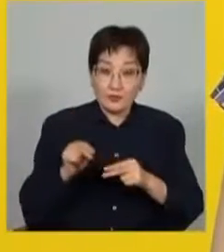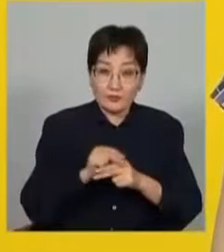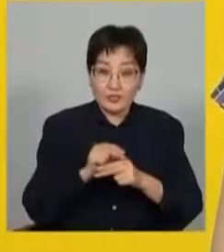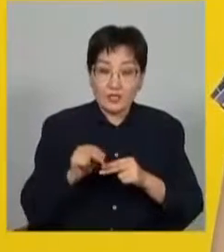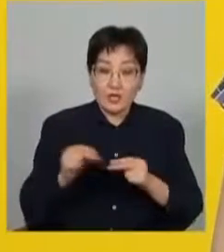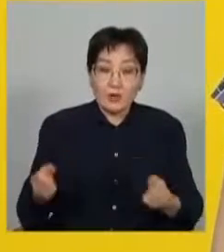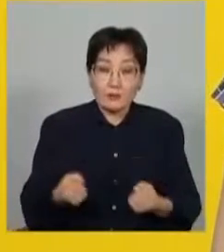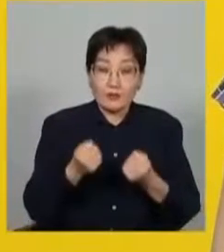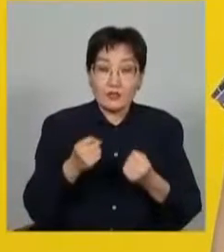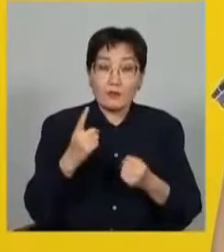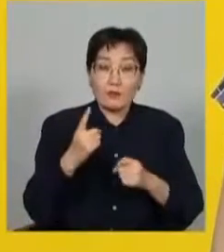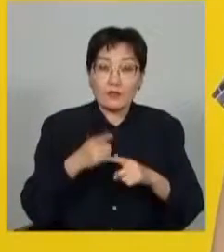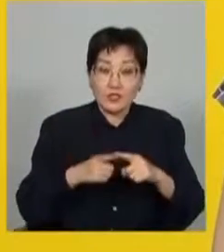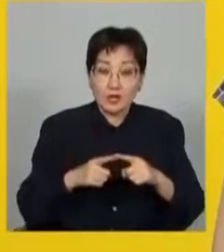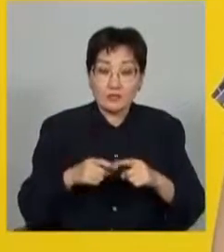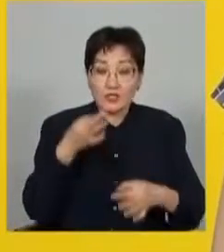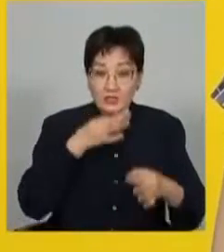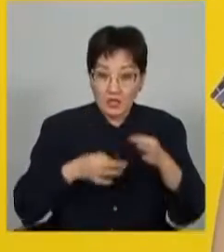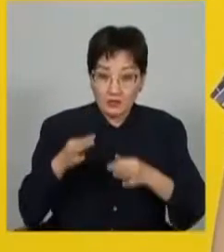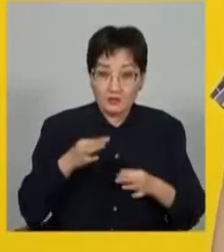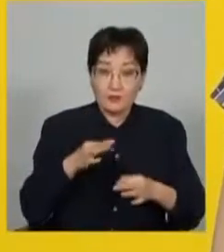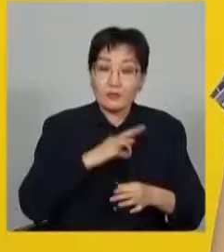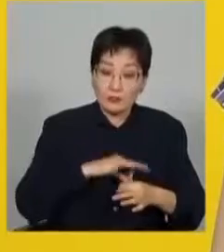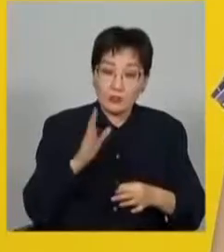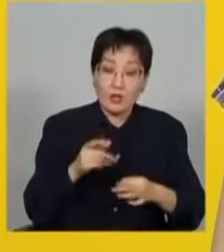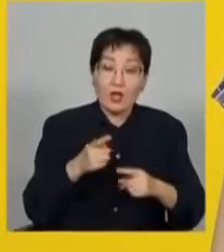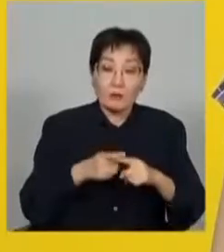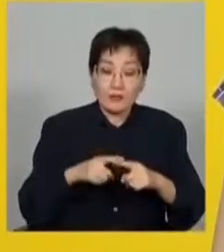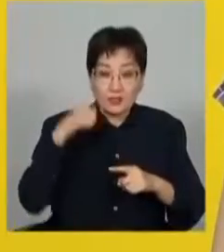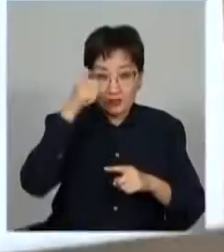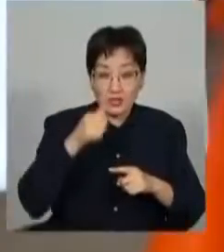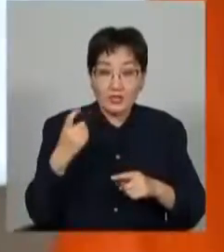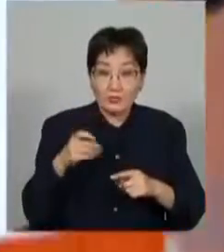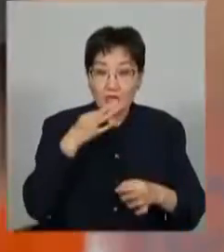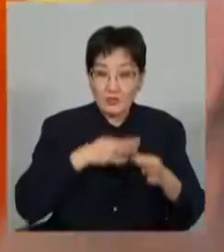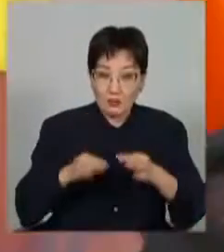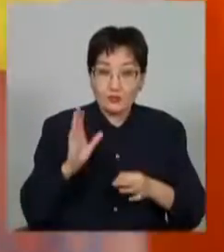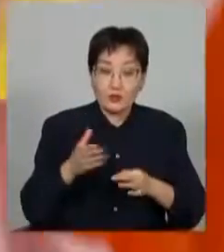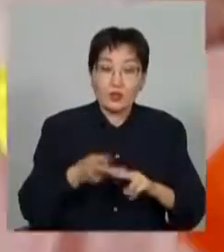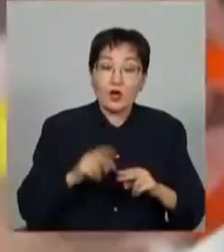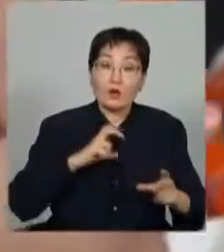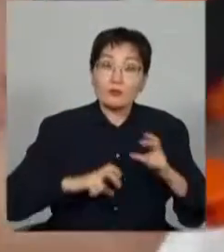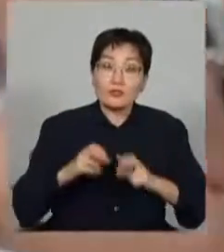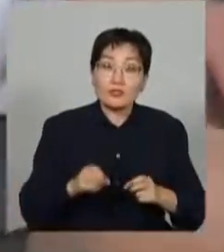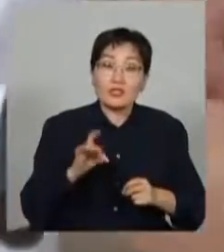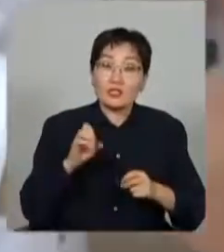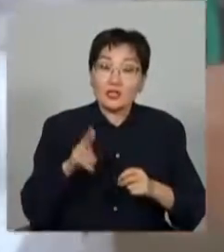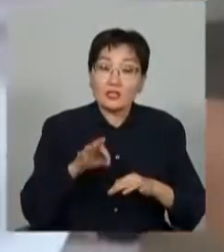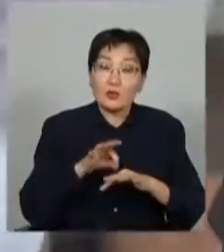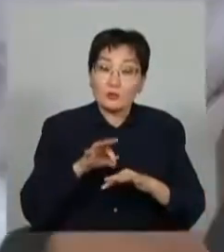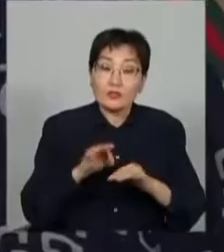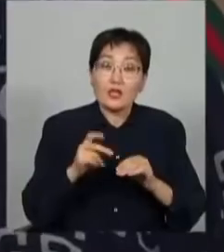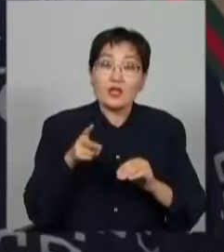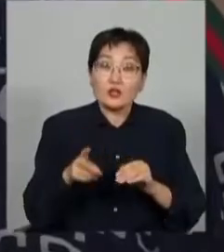химиялық поддерживающий бір жарым жылдық дәріміз бар. Бір жарым жыл химия дәрі ішеміз. Бүгінде бұл институтта қатерлі ісікке